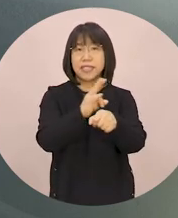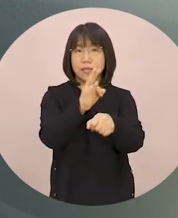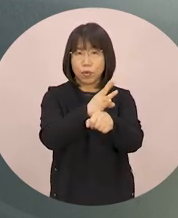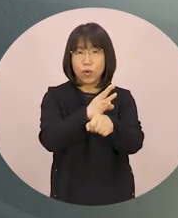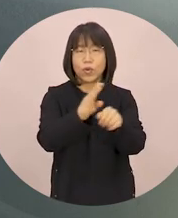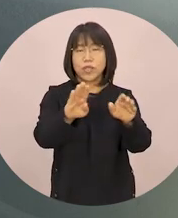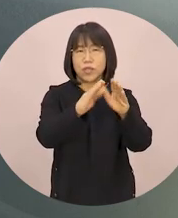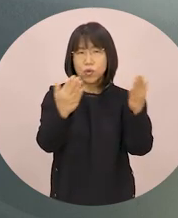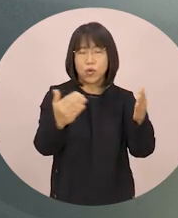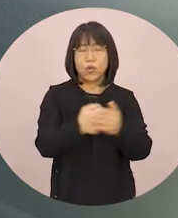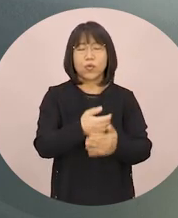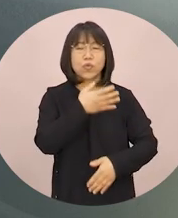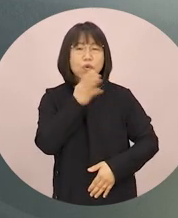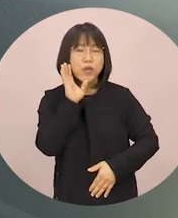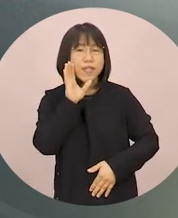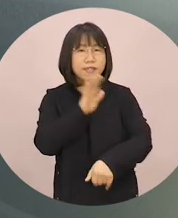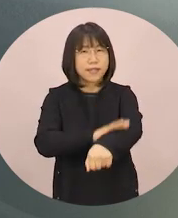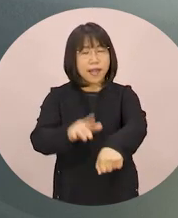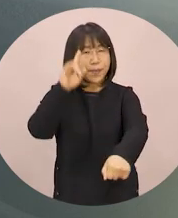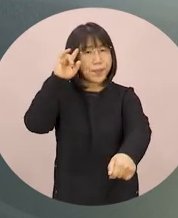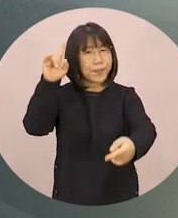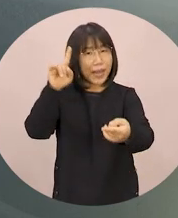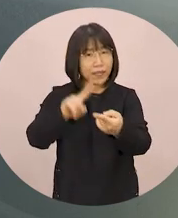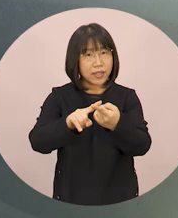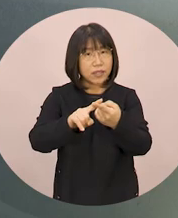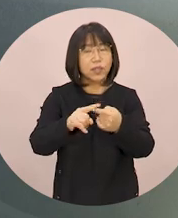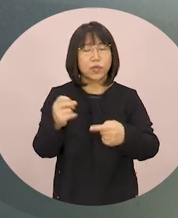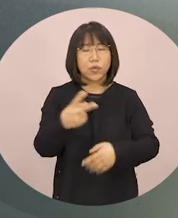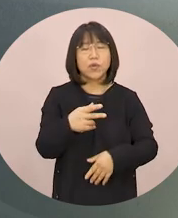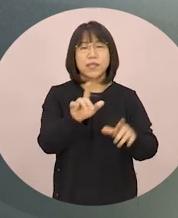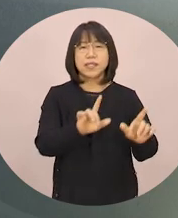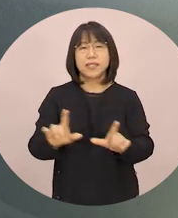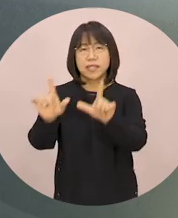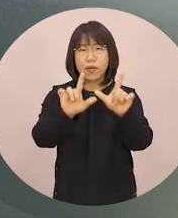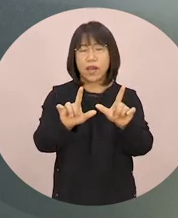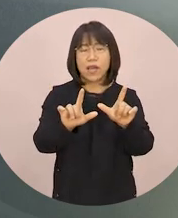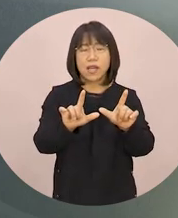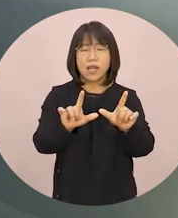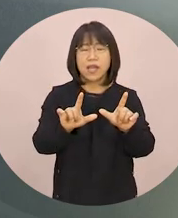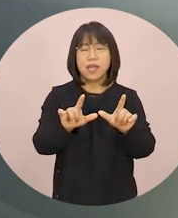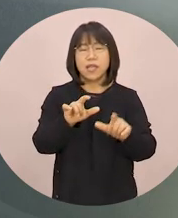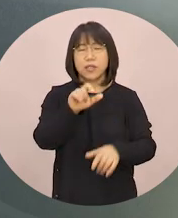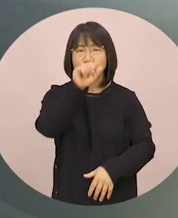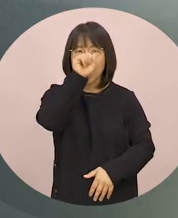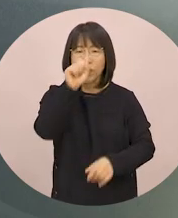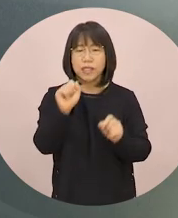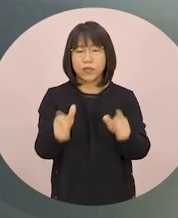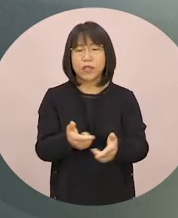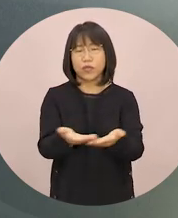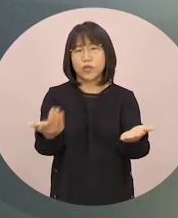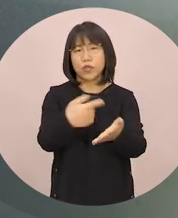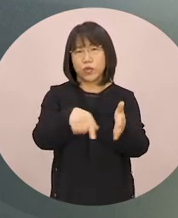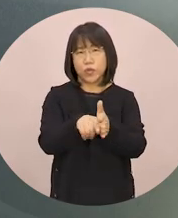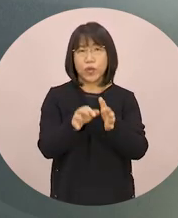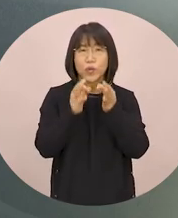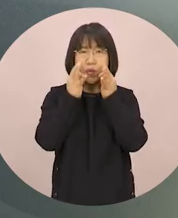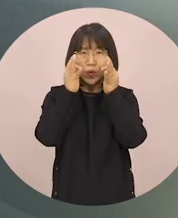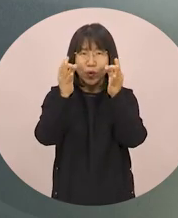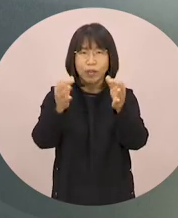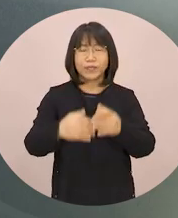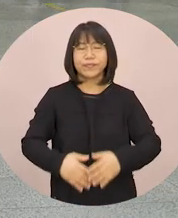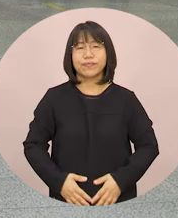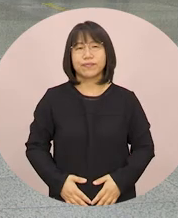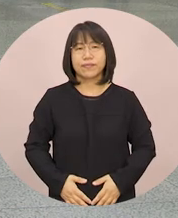어르신들의 능력과 경륜에 적합한 일자리 그리고 사회활동 기회를 제공하기 위해 앞으로도 더욱 노력하겠습니다.